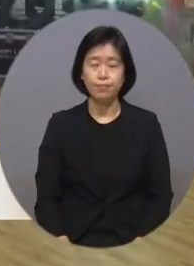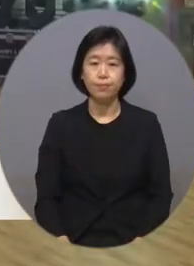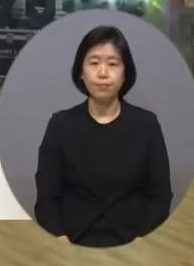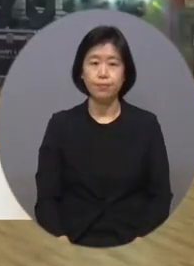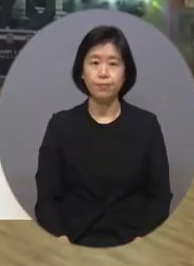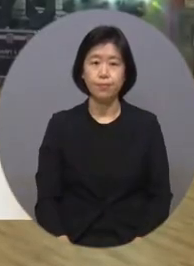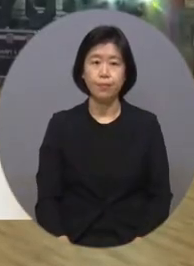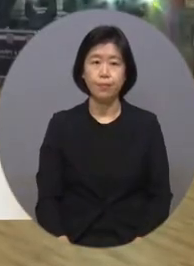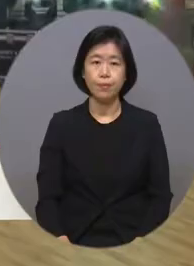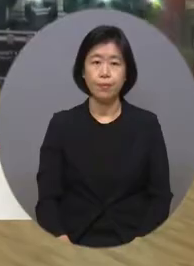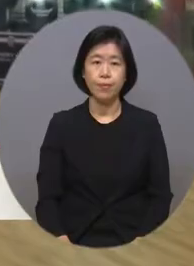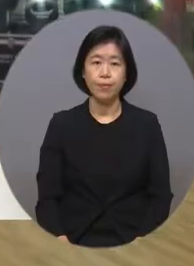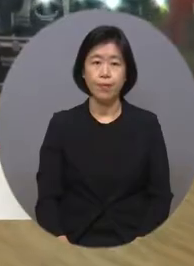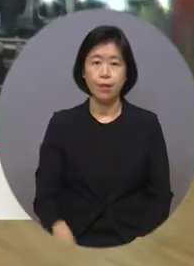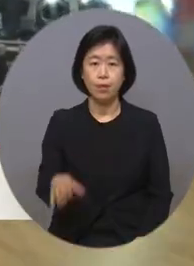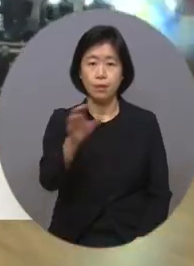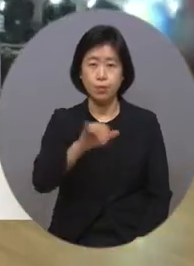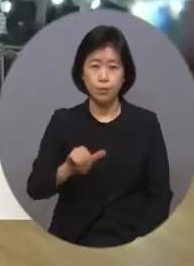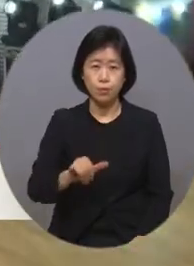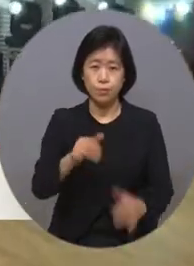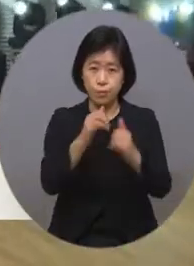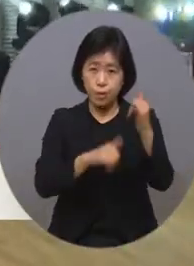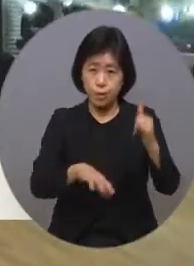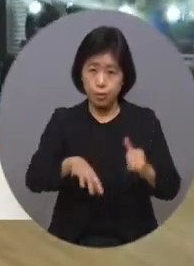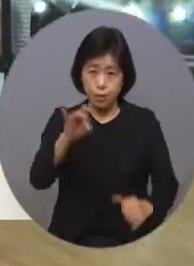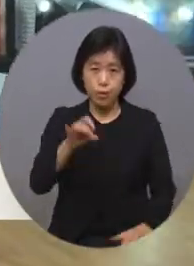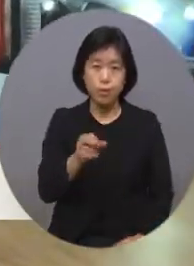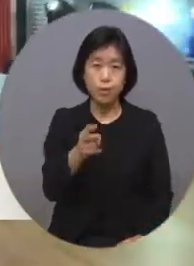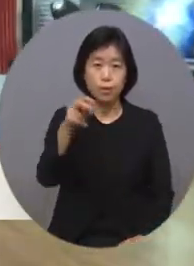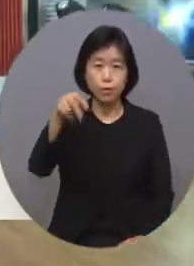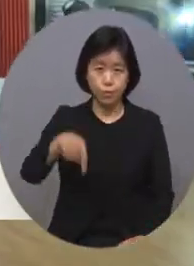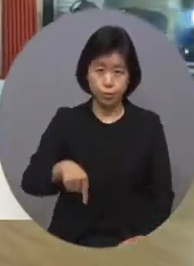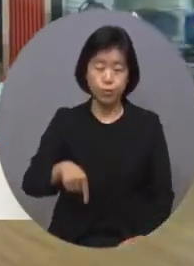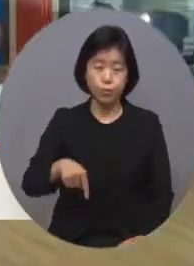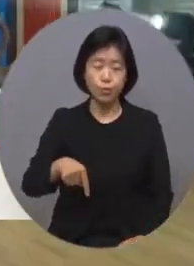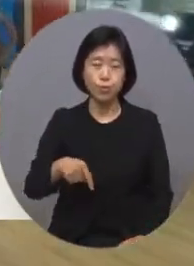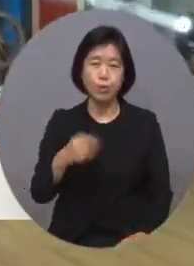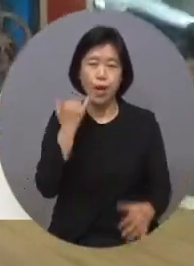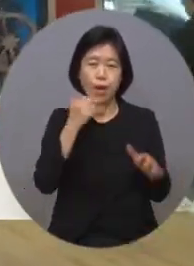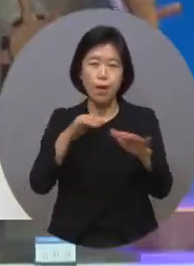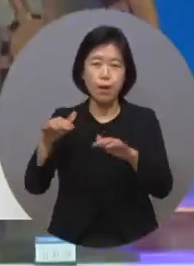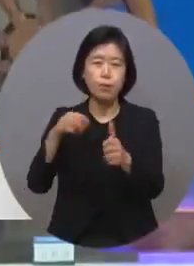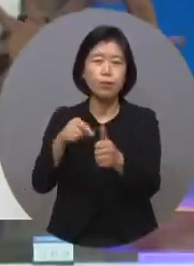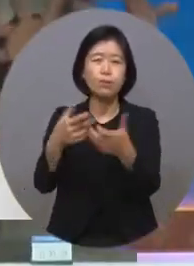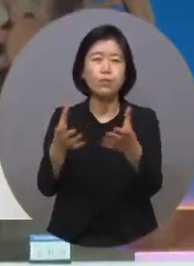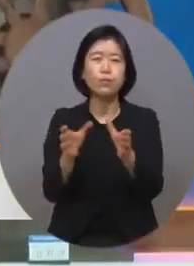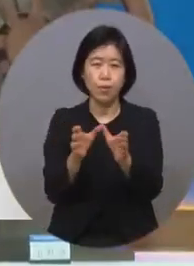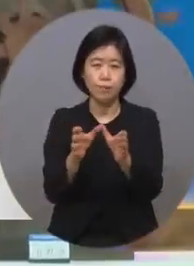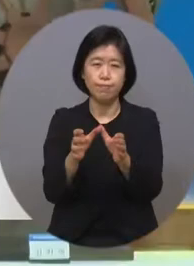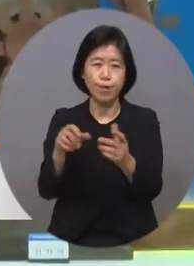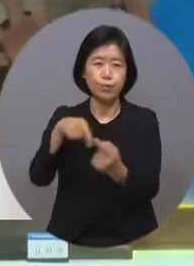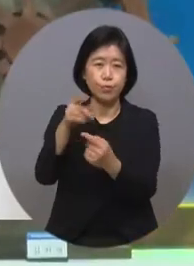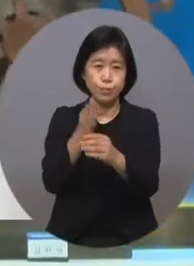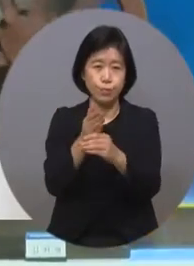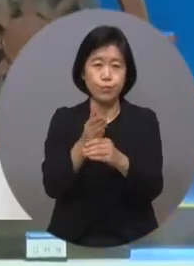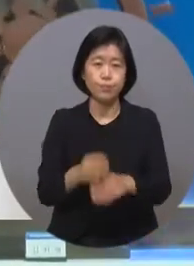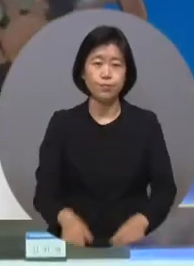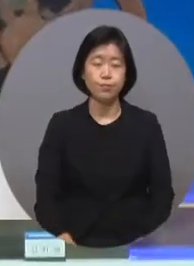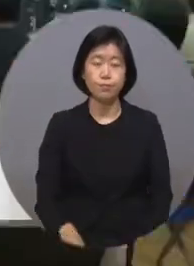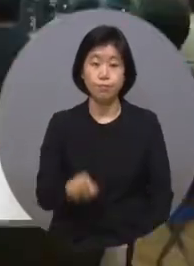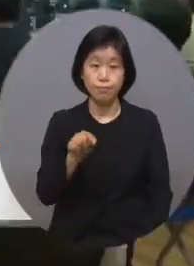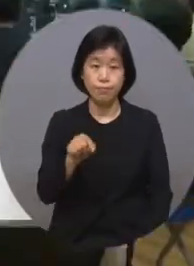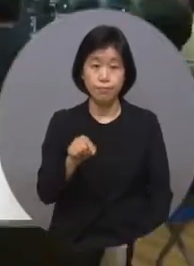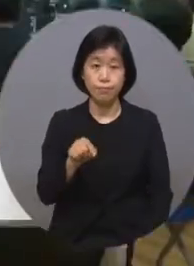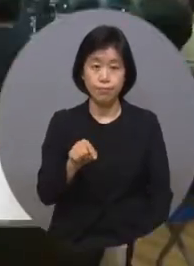이달 초 문을 연 전국 최초의 여수 청소년 해양 교육원이 운영 중입니다. 여수시 청소년 해양